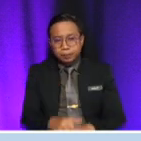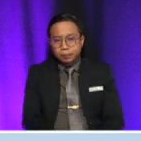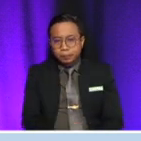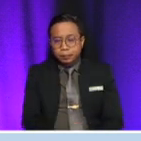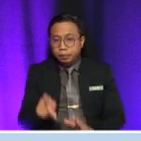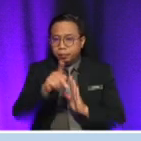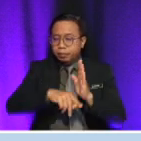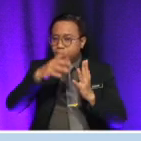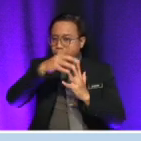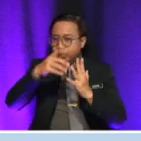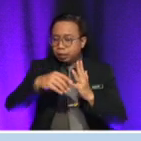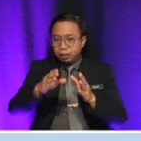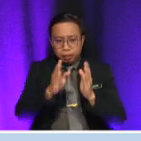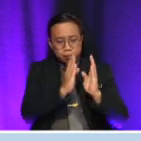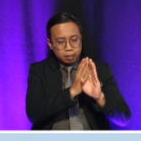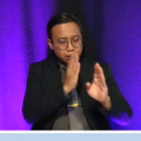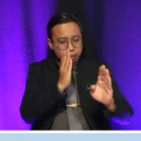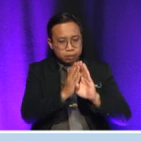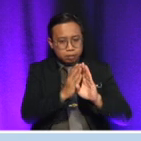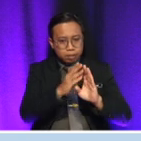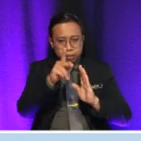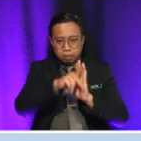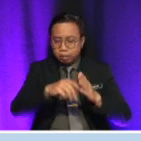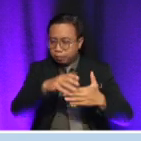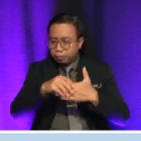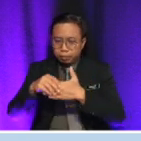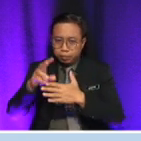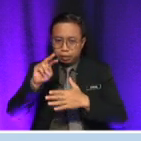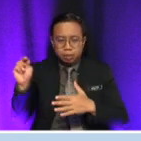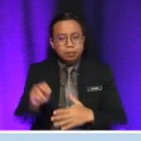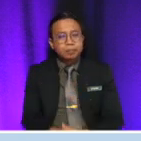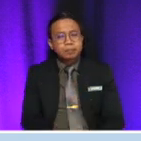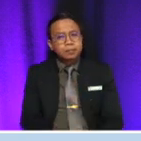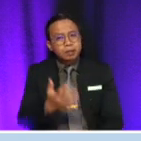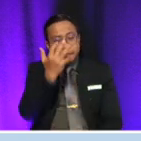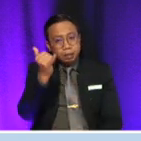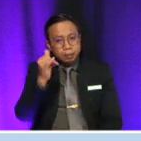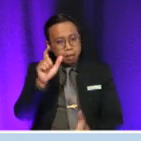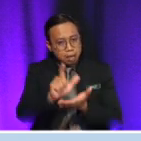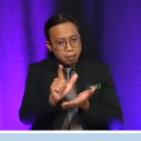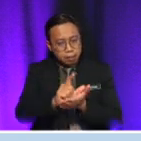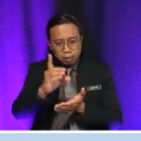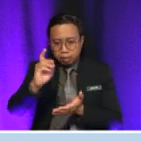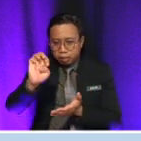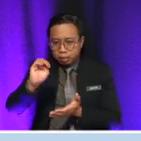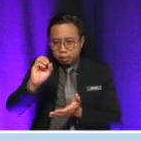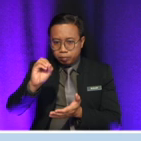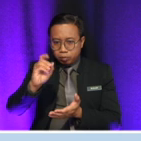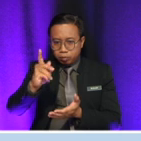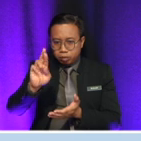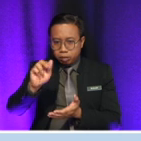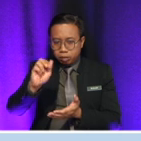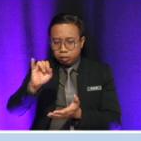barisan kepemimpinan dan sazina menyebut Kenapa pelihara ini lambang demokrasi Ia adalah sistem